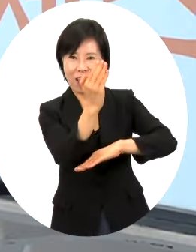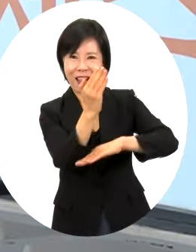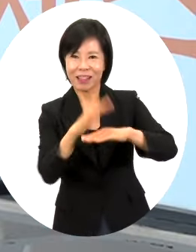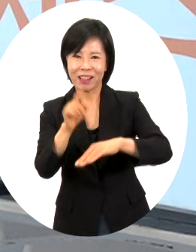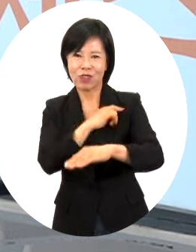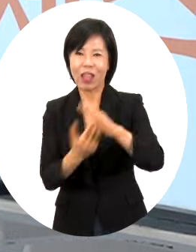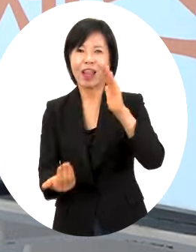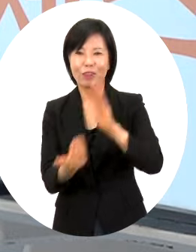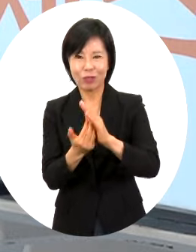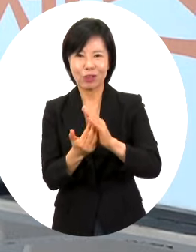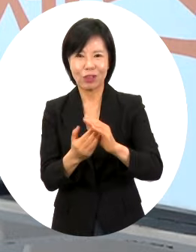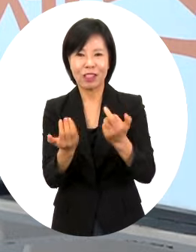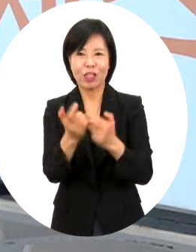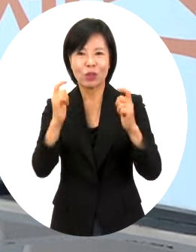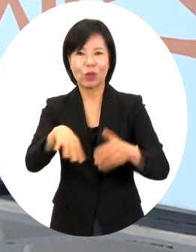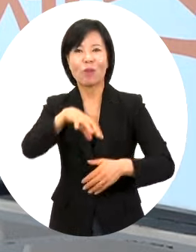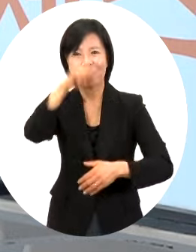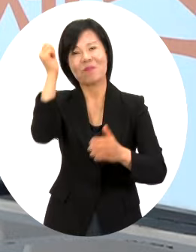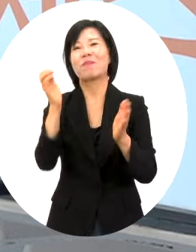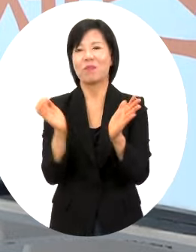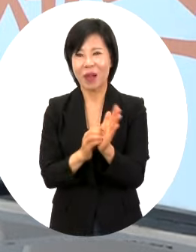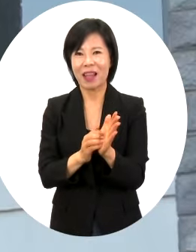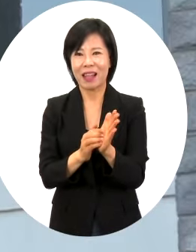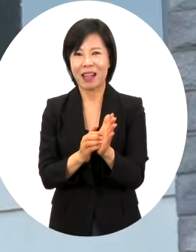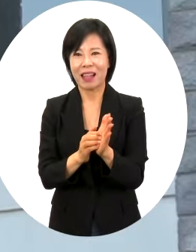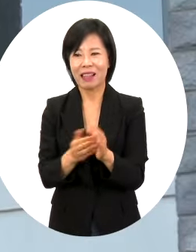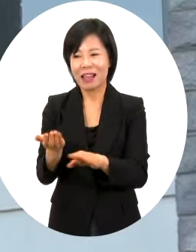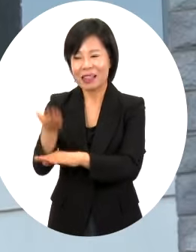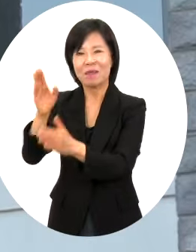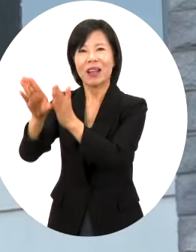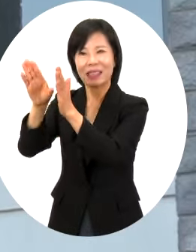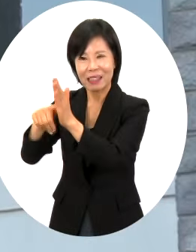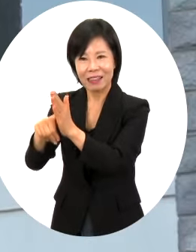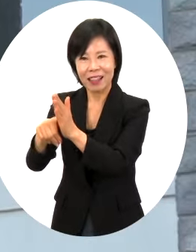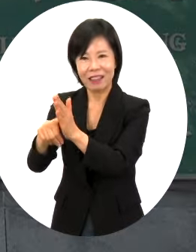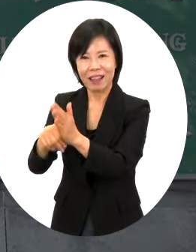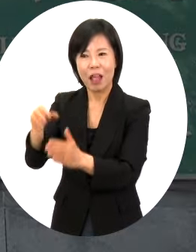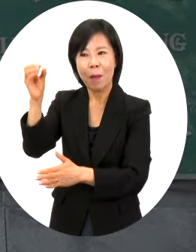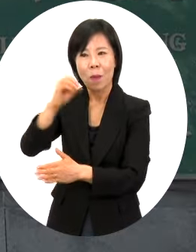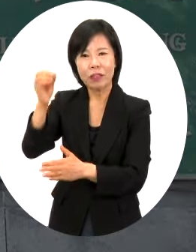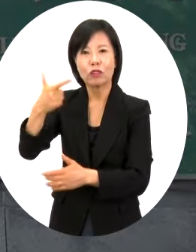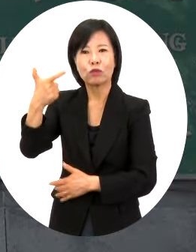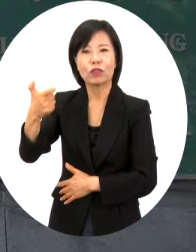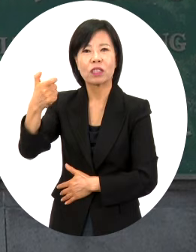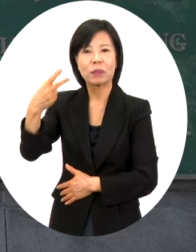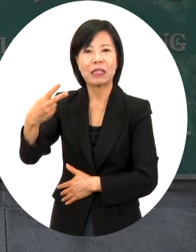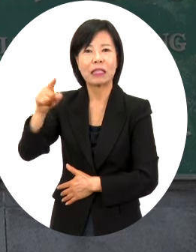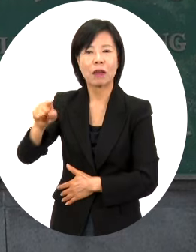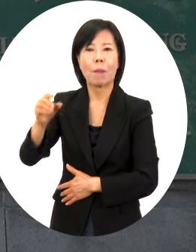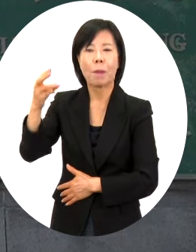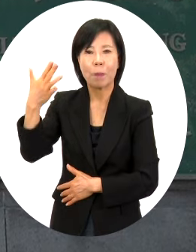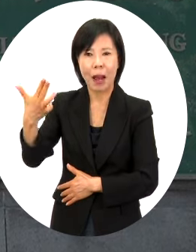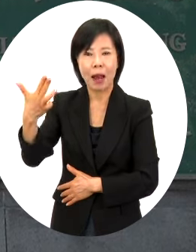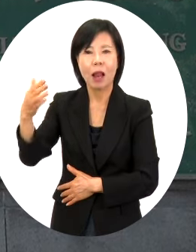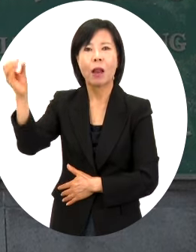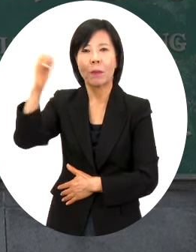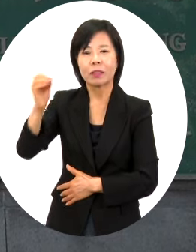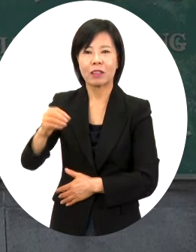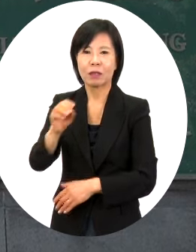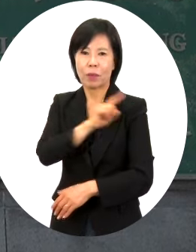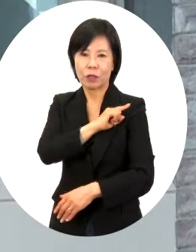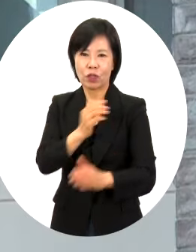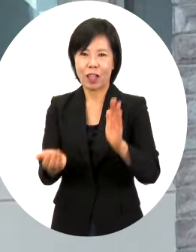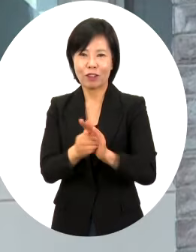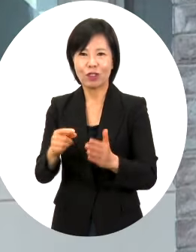목표를 초과해 최우수 자치단체로 선정됐습니다. 상반기에는 신속 집행률 62.38%를